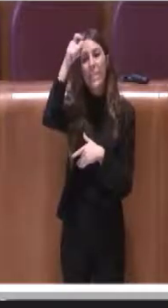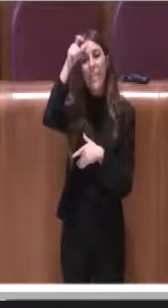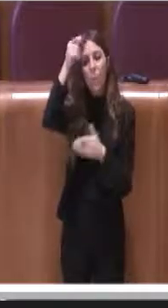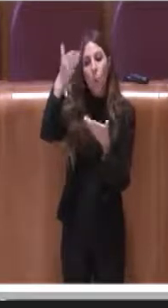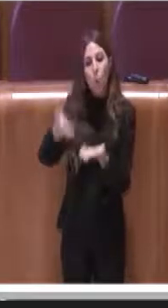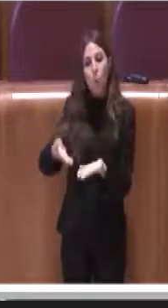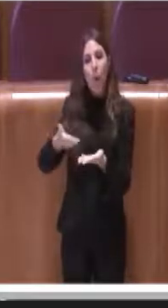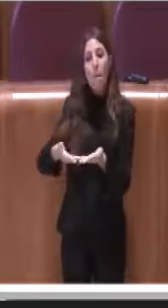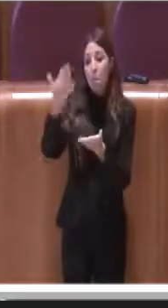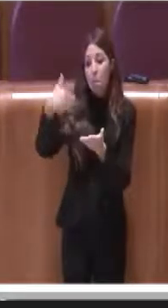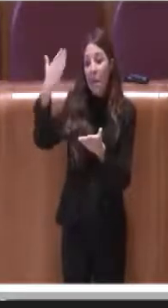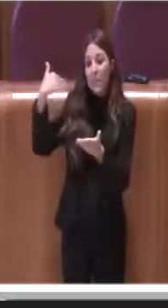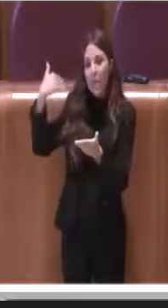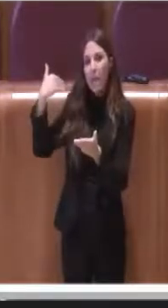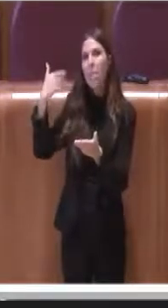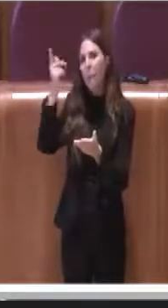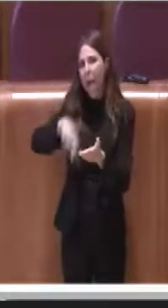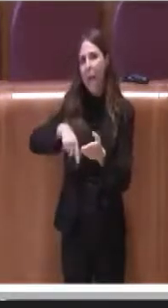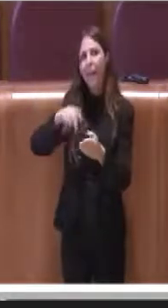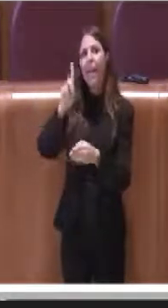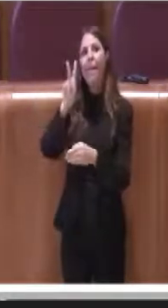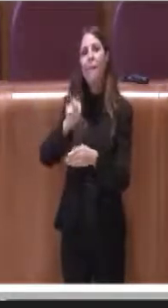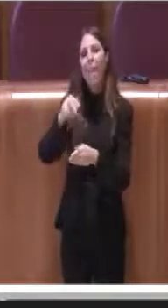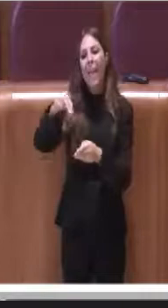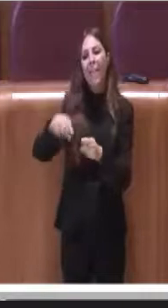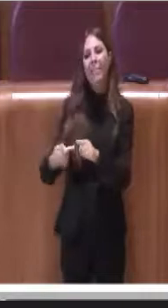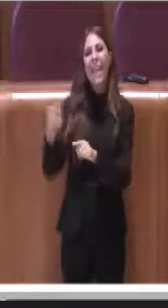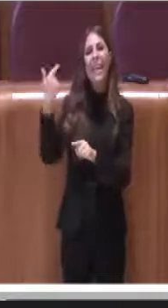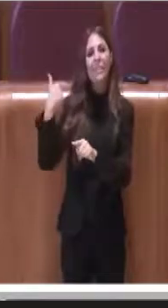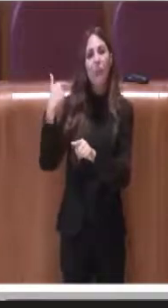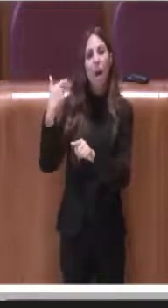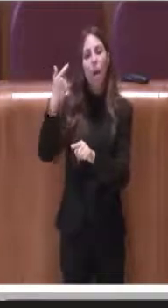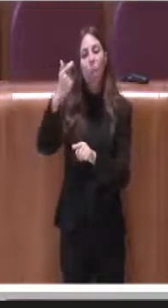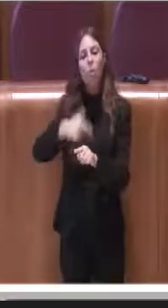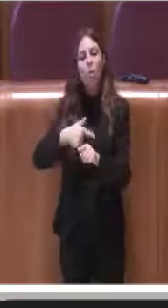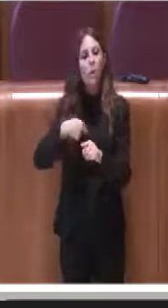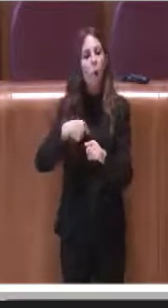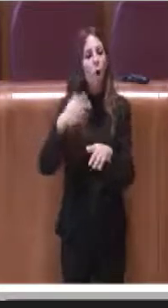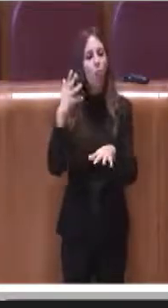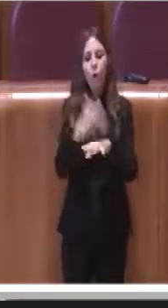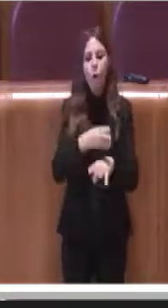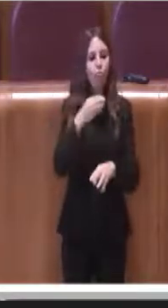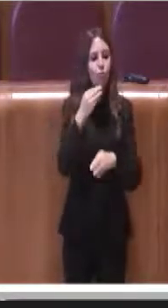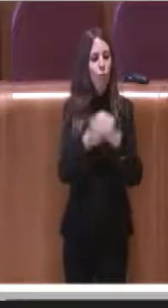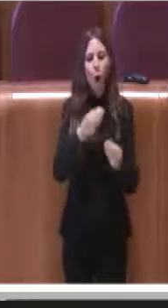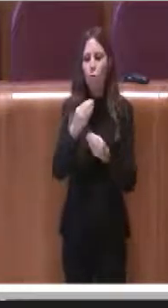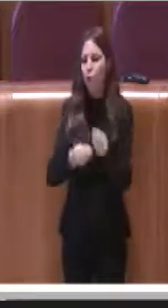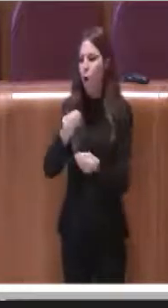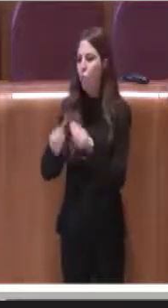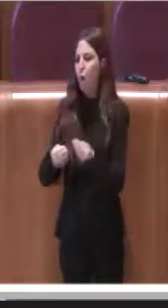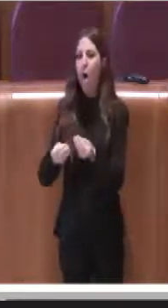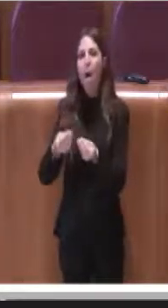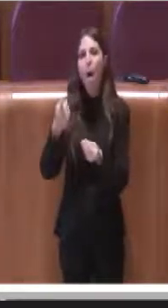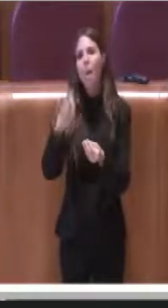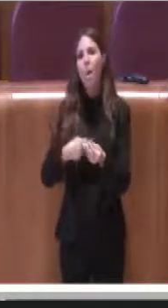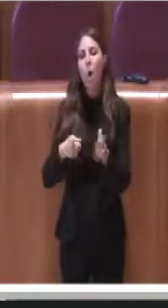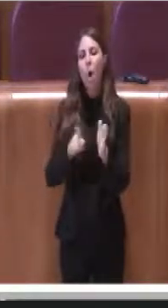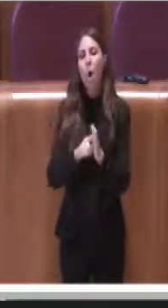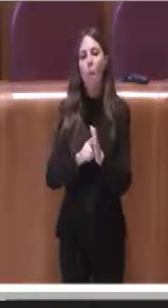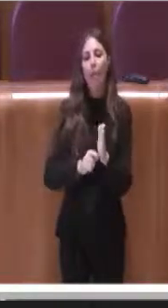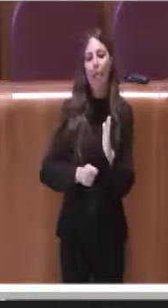attuale, passato e di 20 anni fa, quando sono stati introdotti tutti questi giochi e il gioco è diventato una leva